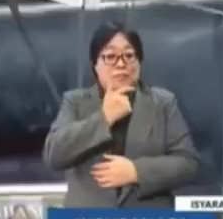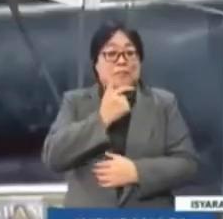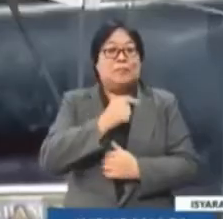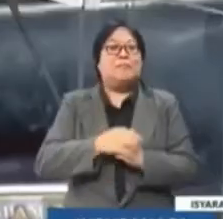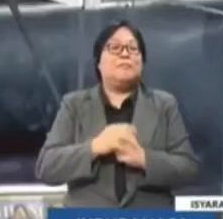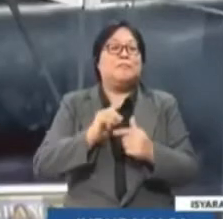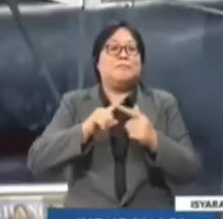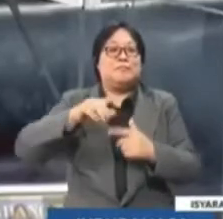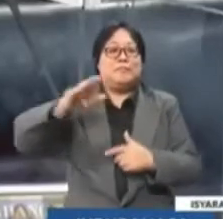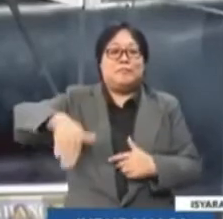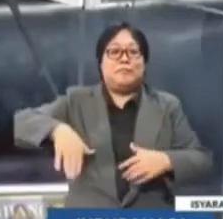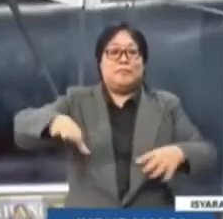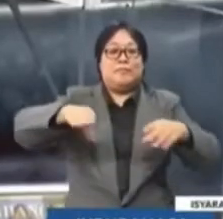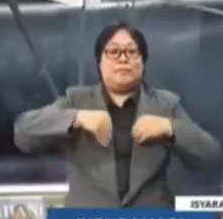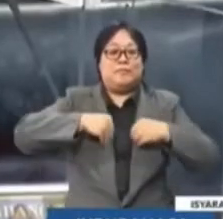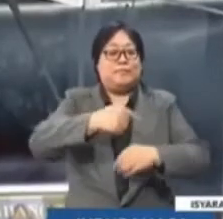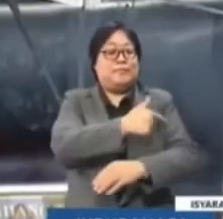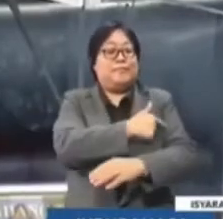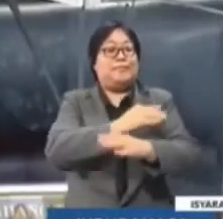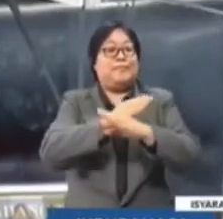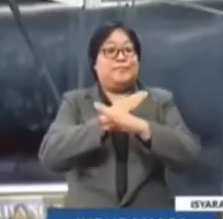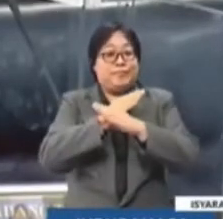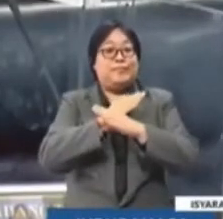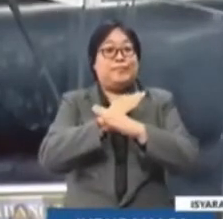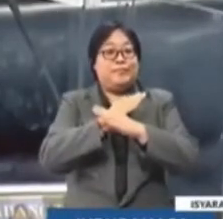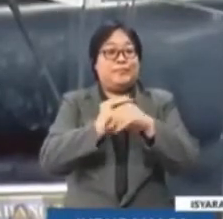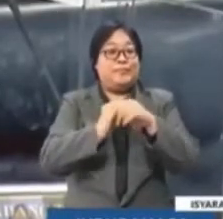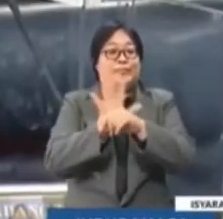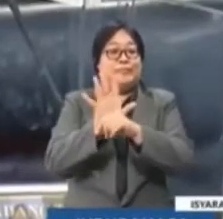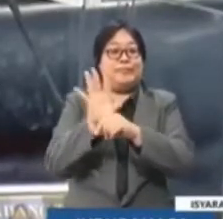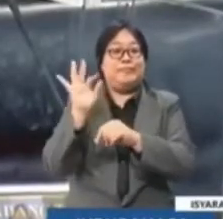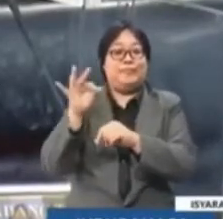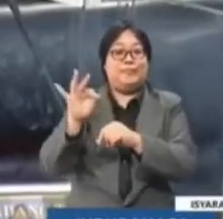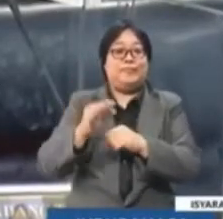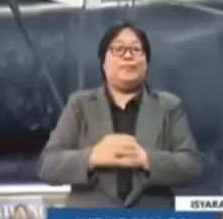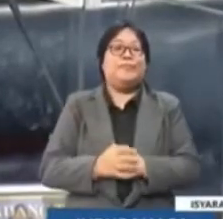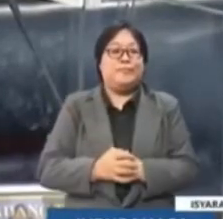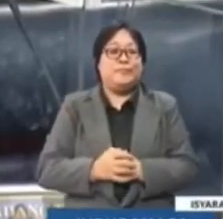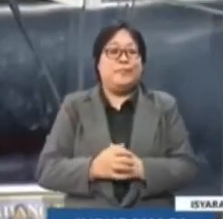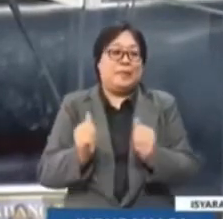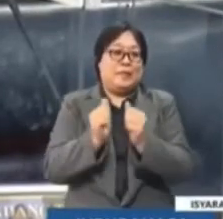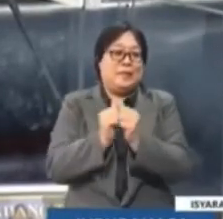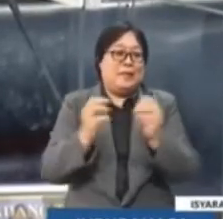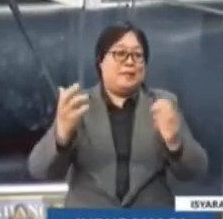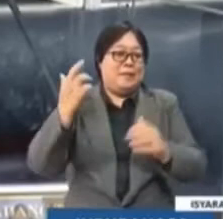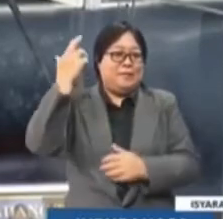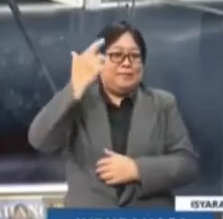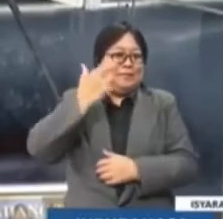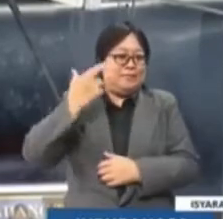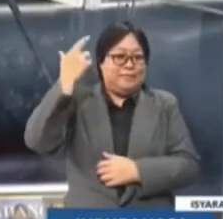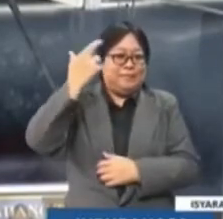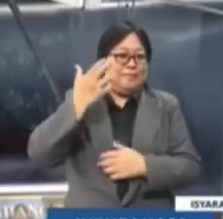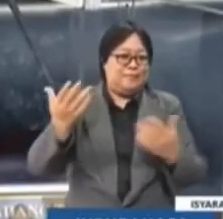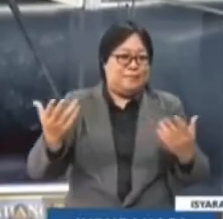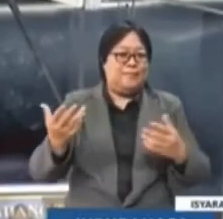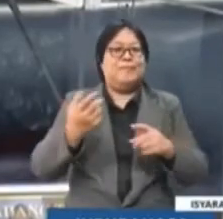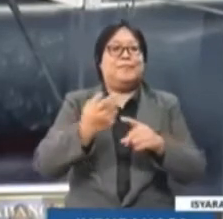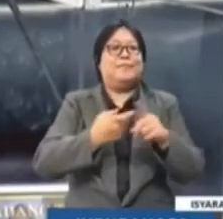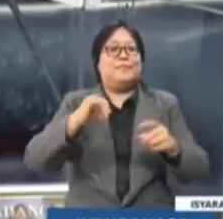itu belum menerima vaksin Eko with 1968 Kukuh Diva the